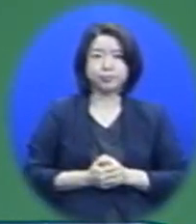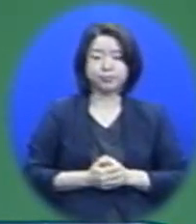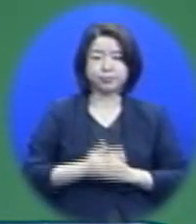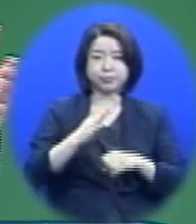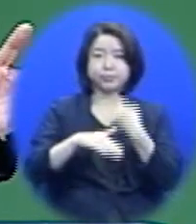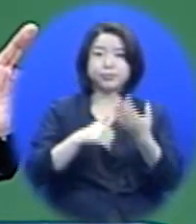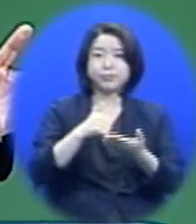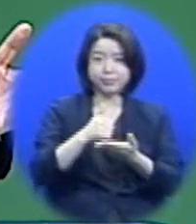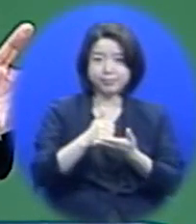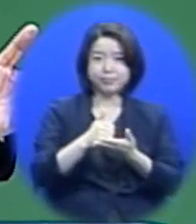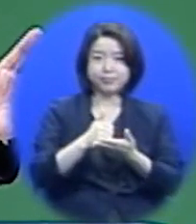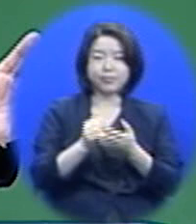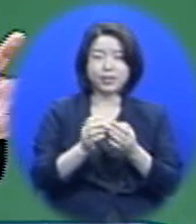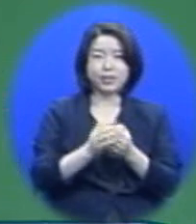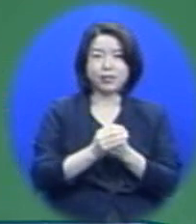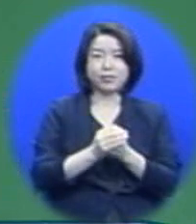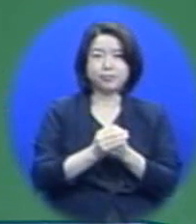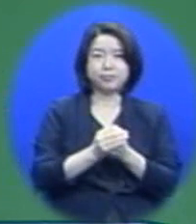하나님께서